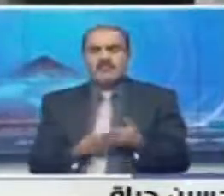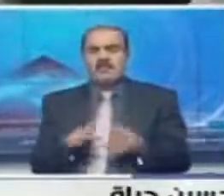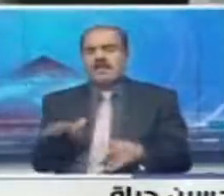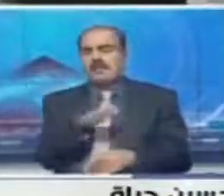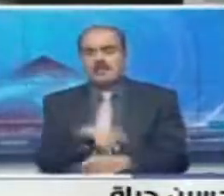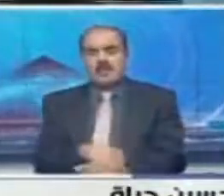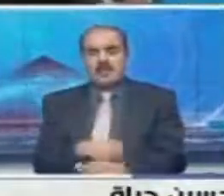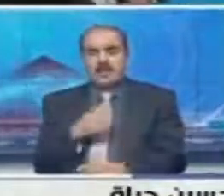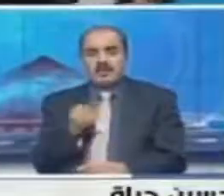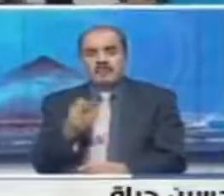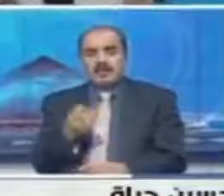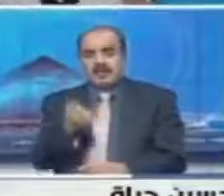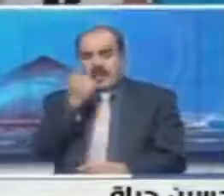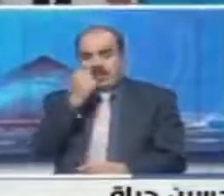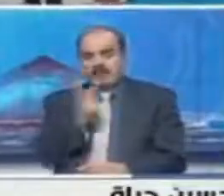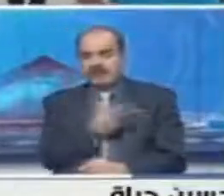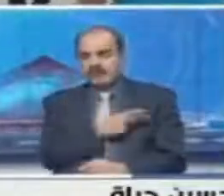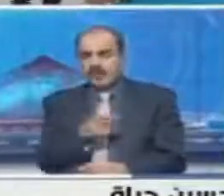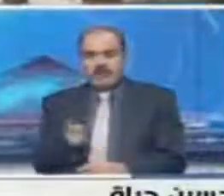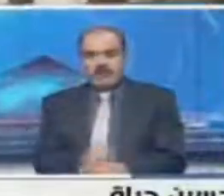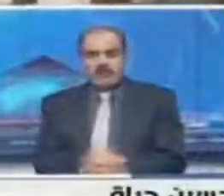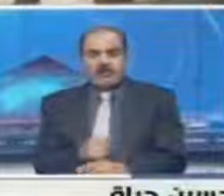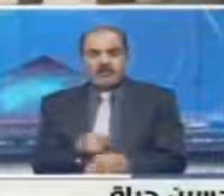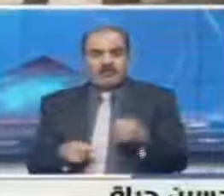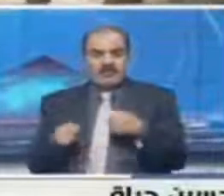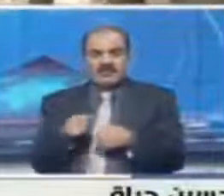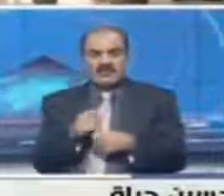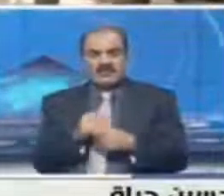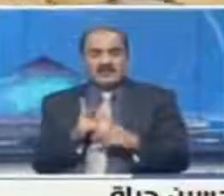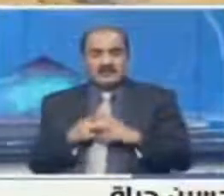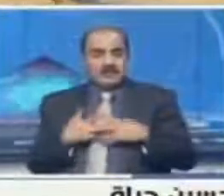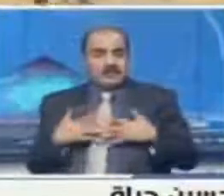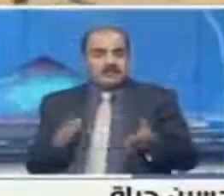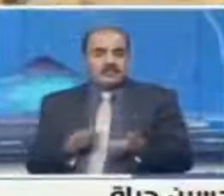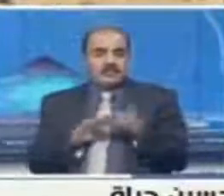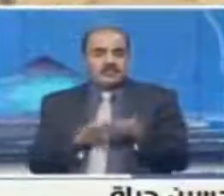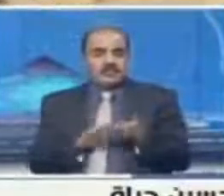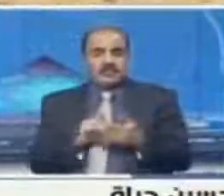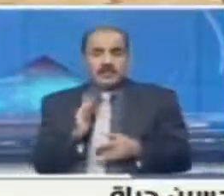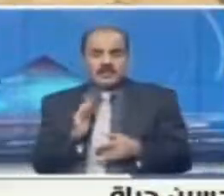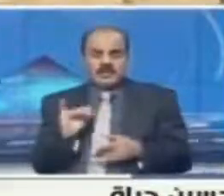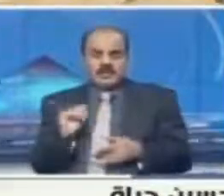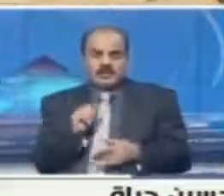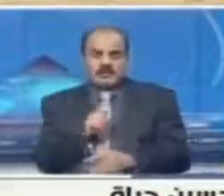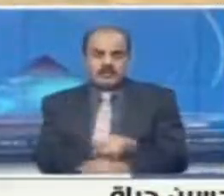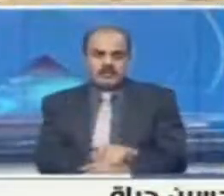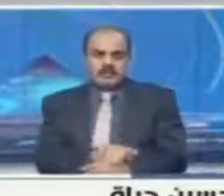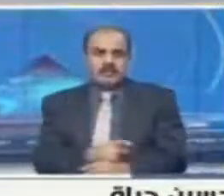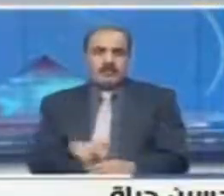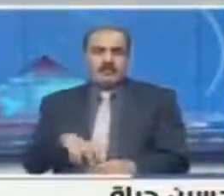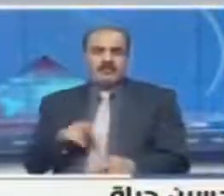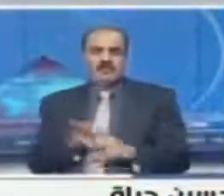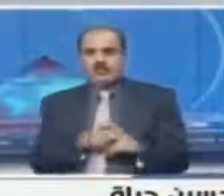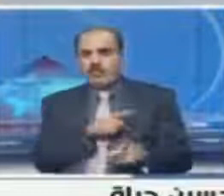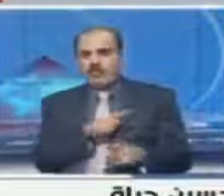عن 45,000 نسمة، لتضم هذه المجمعات العديد من الخدمات الأساسية المهمة التي تمس حياة